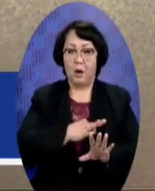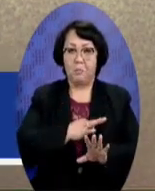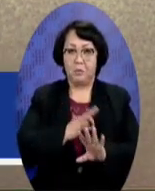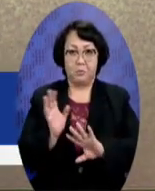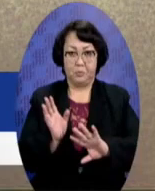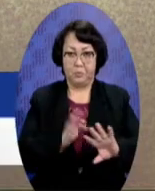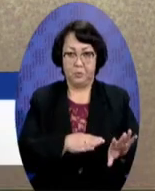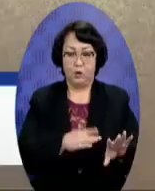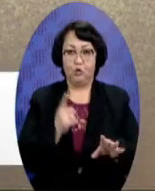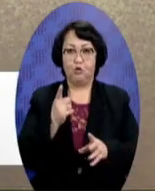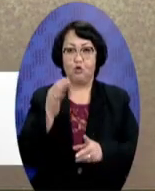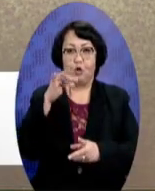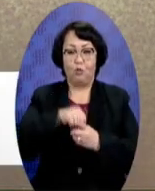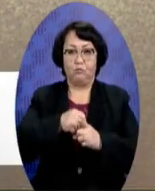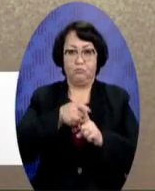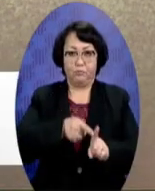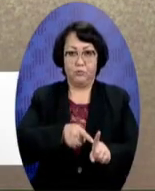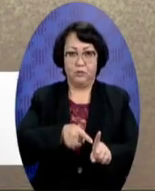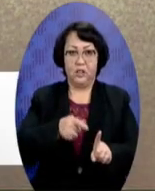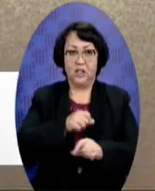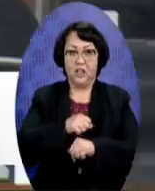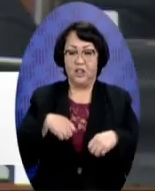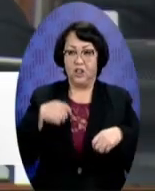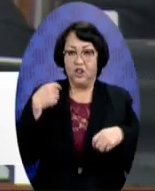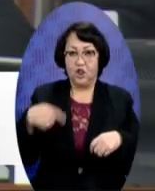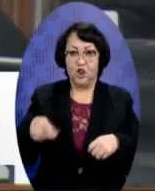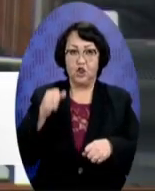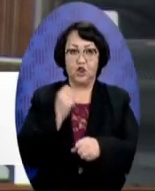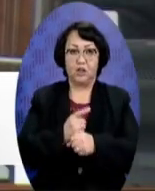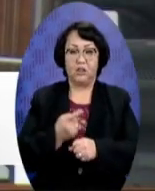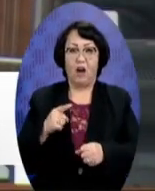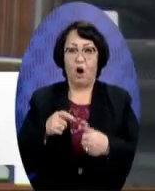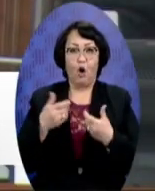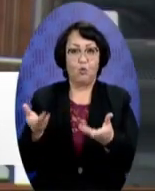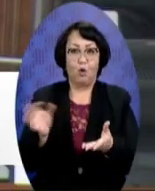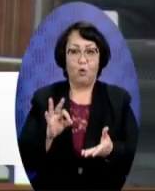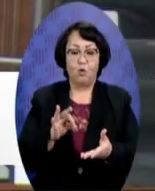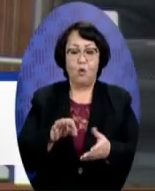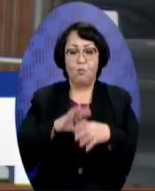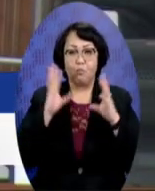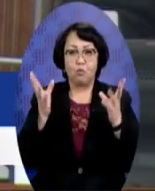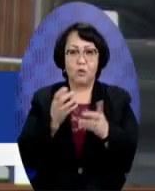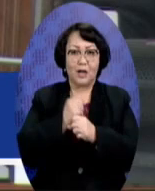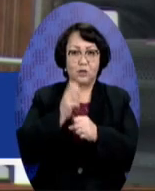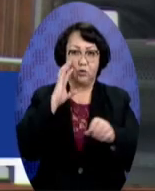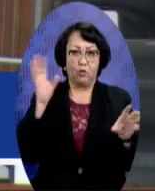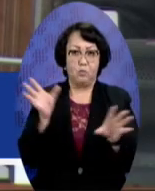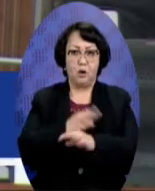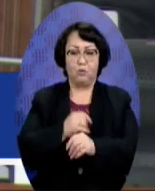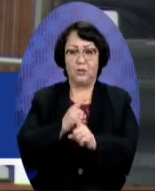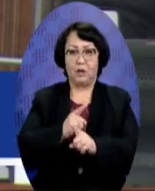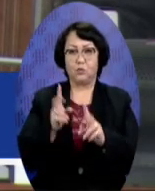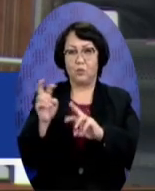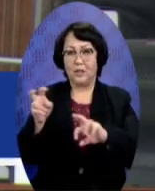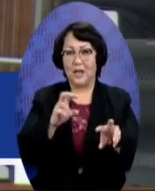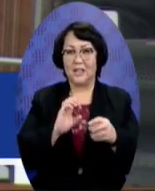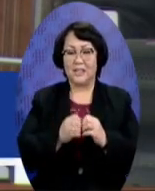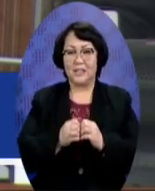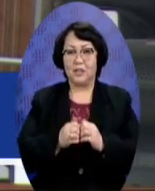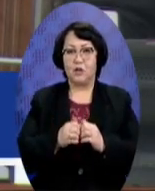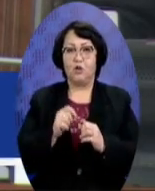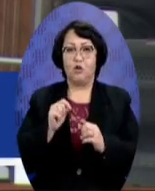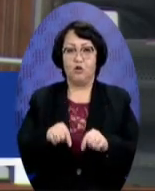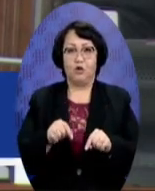одоо хөрөнгө оруулалтанд гэж засгийн газар шийдвэр гаргасан байж болно. Өх ажлыг зохион байгуулах хүрээнд судалгаа явуулсан. За судалгаа явуулахад